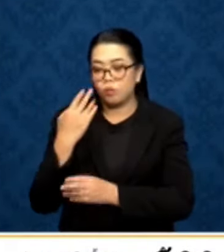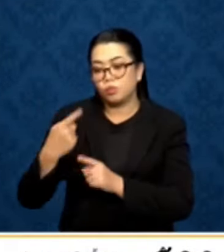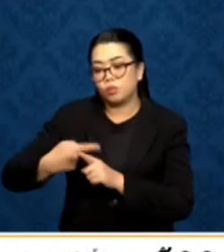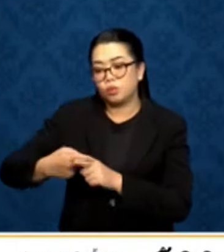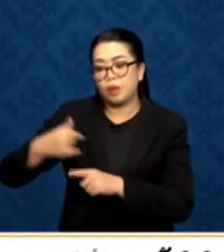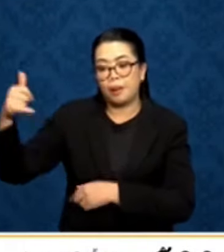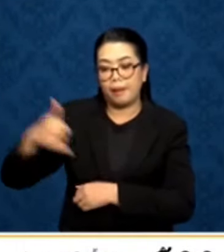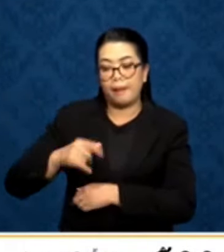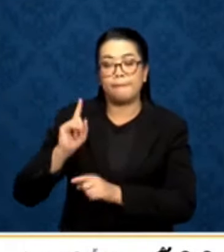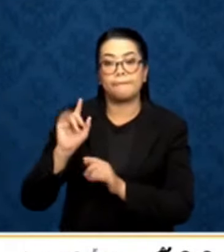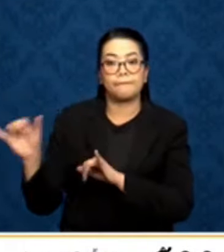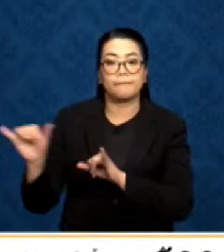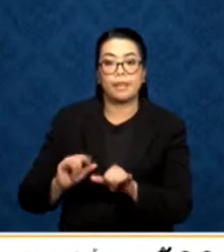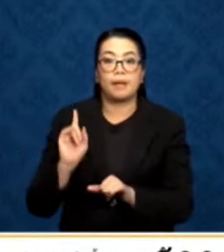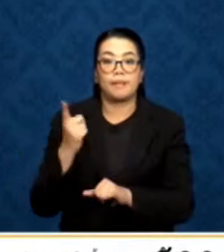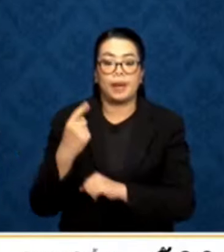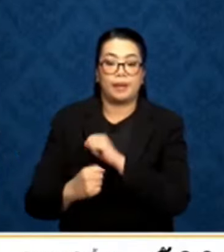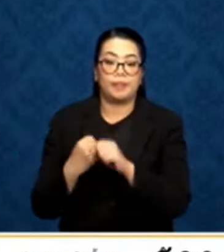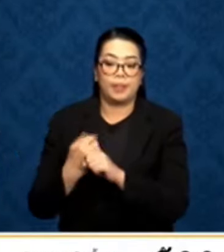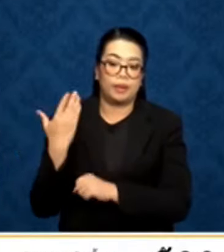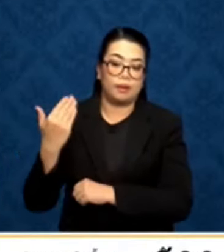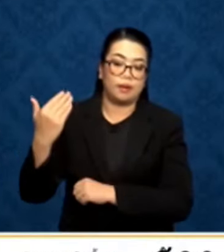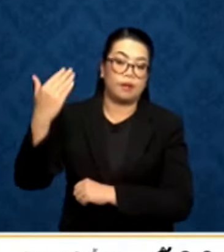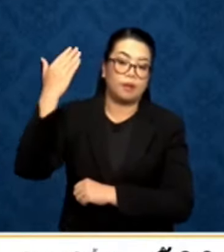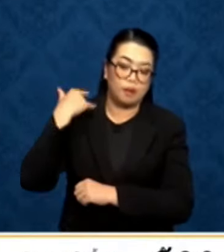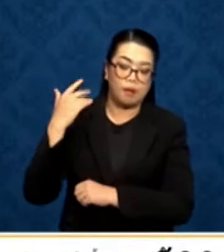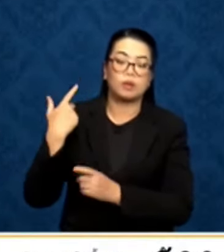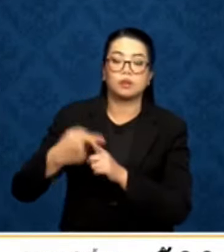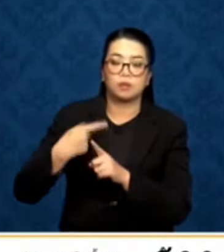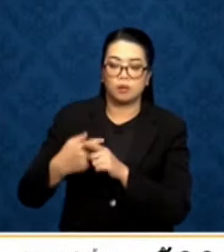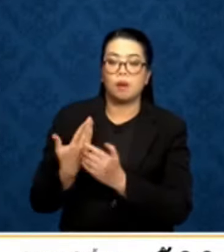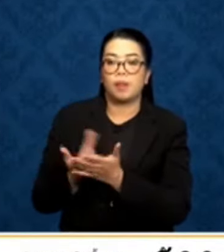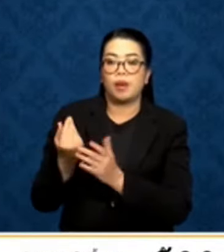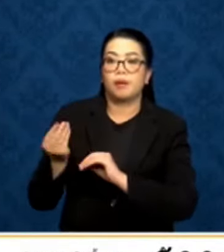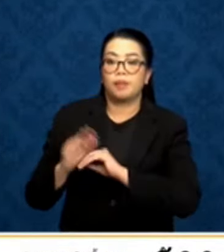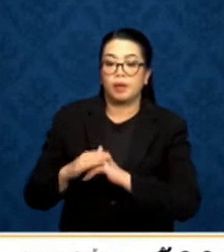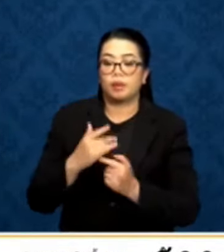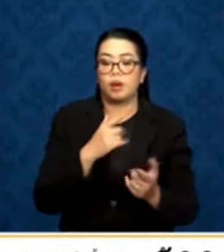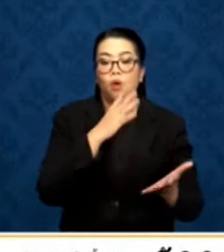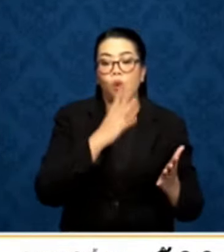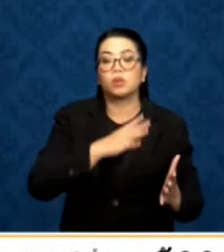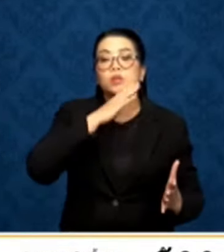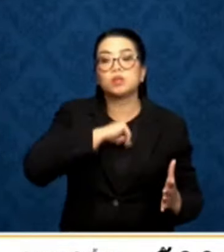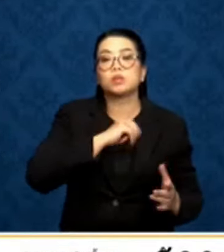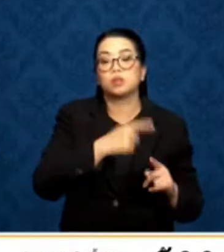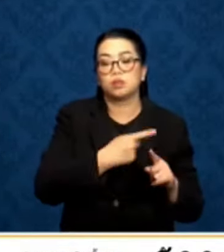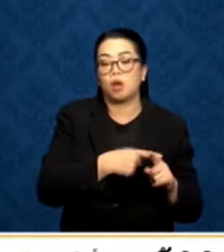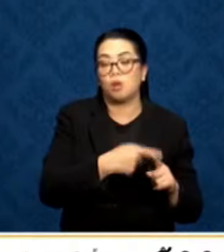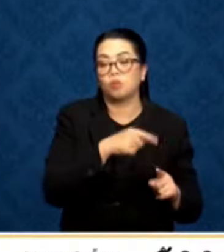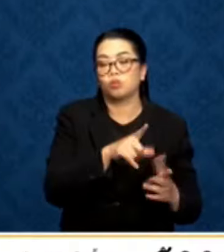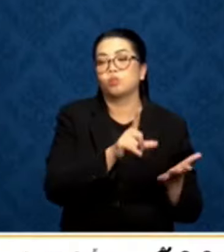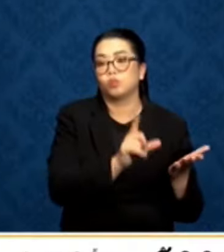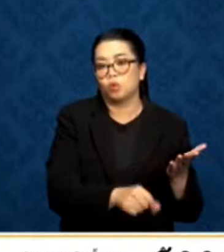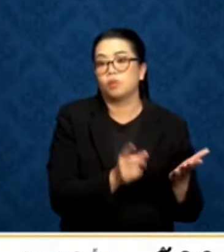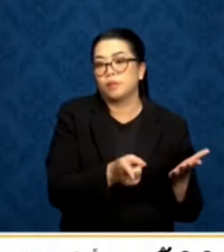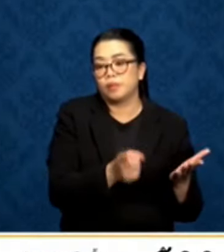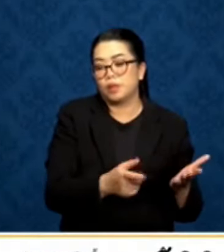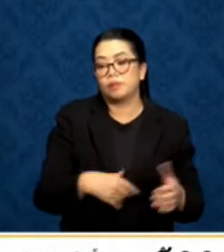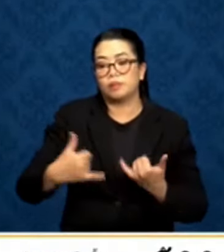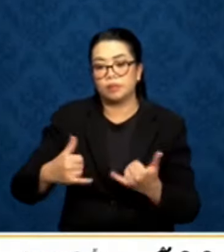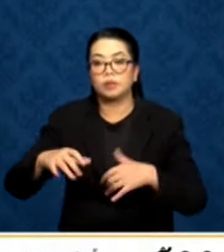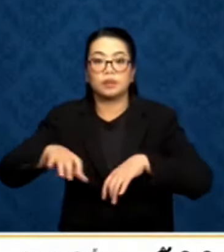นะครับที่เข้ามาอยู่ใหม่ในช่วงปีที่ผ่านๆมานะครับส่วนค่าใช้จ่ายส่วนกลางอันนี้ต้องขอความเห็นใจนะครับเพราะว่าว่าในการบริหาร